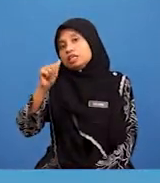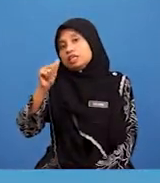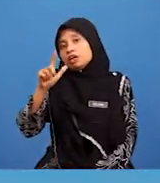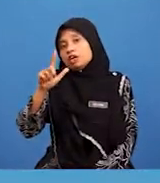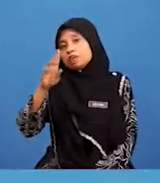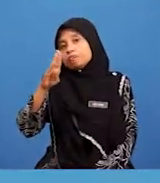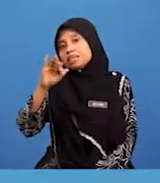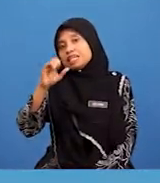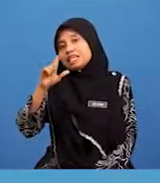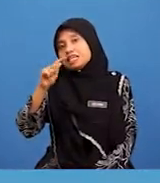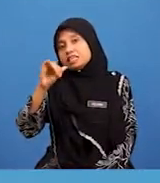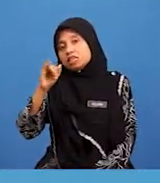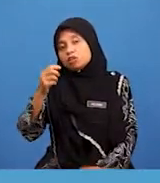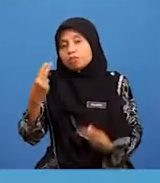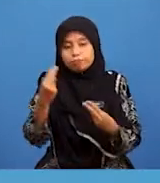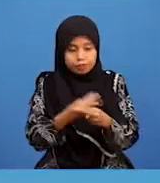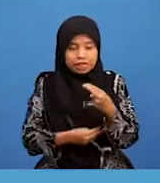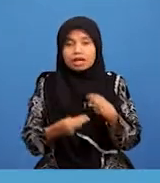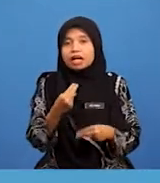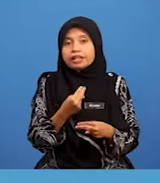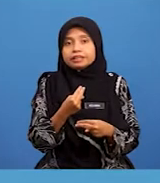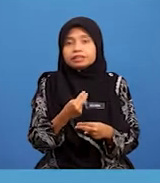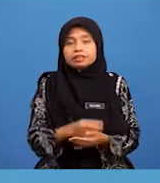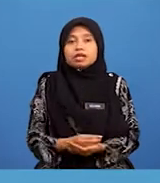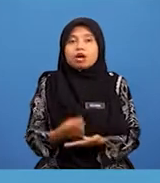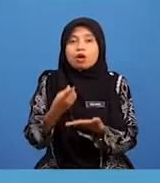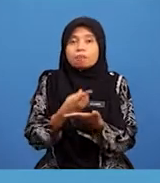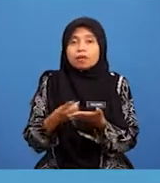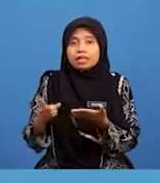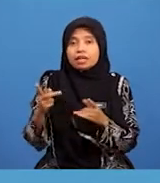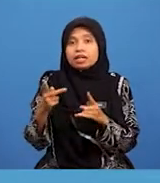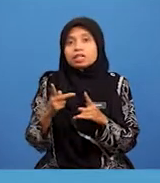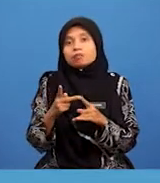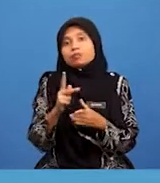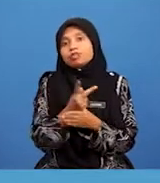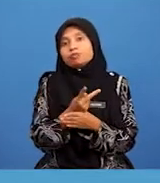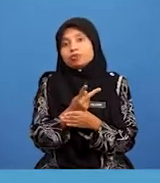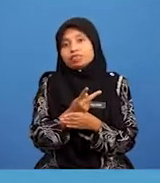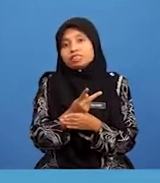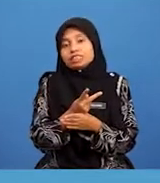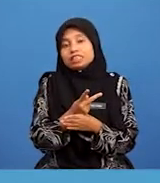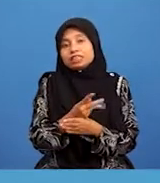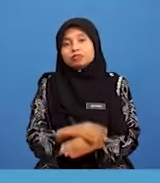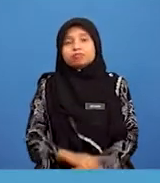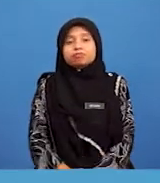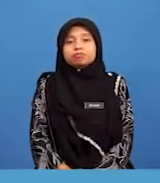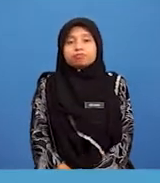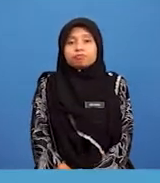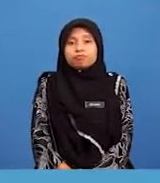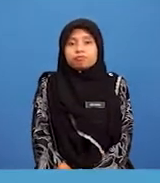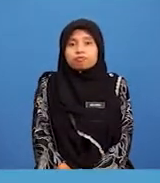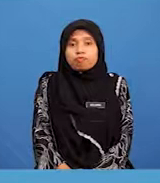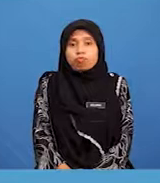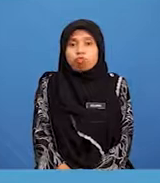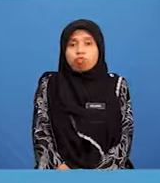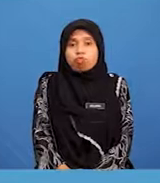ketiga, perkongsian membayar kepada perkongsi atau perkongsi membayar kepada perkongsian